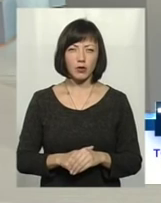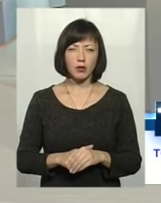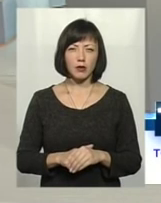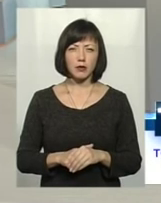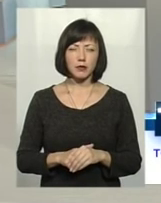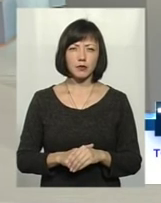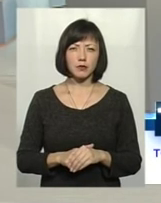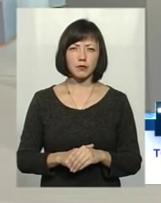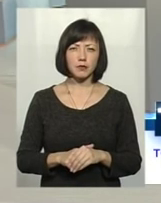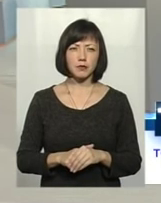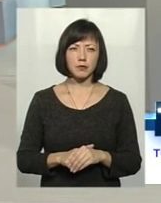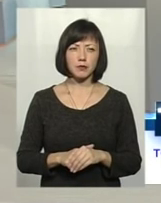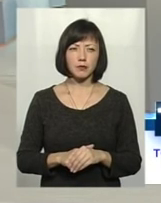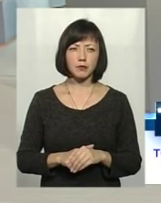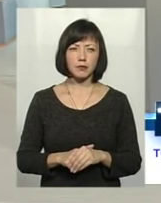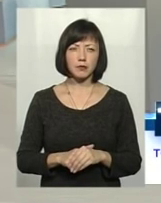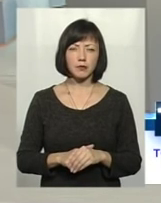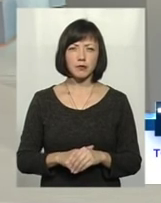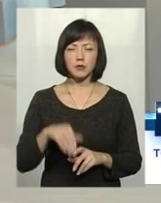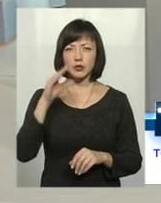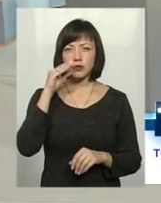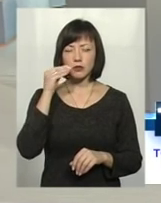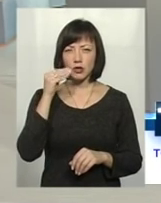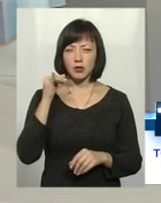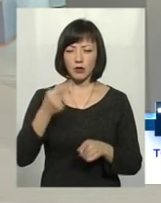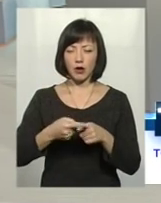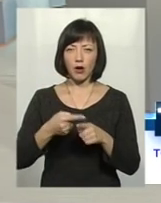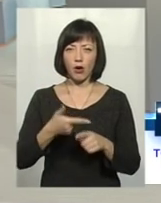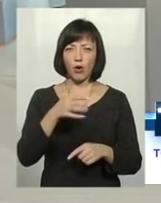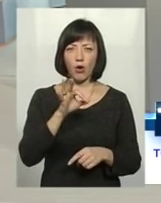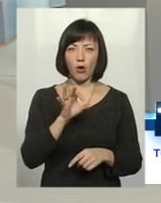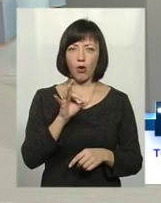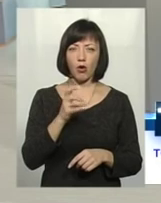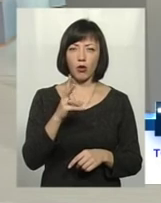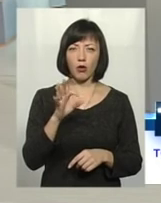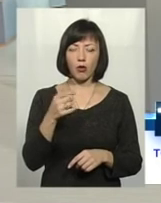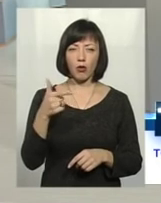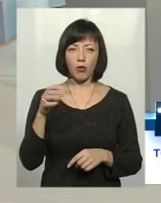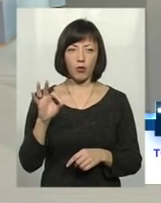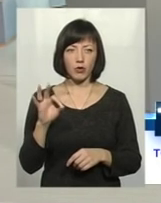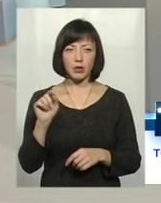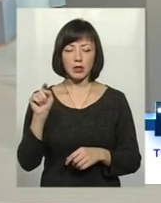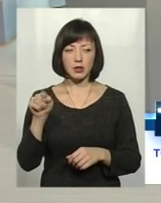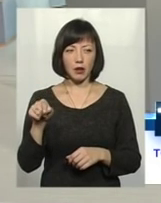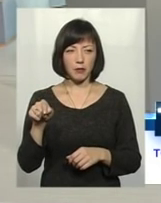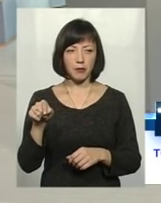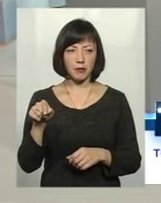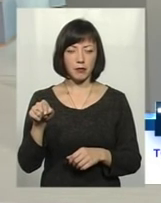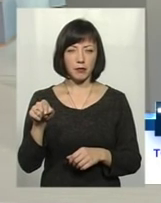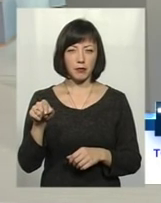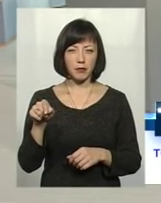питання. Вас перед Шевченка і Горько. Це біля академії. Там